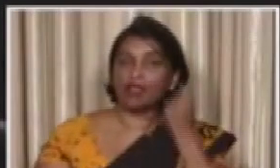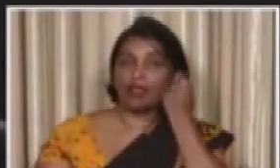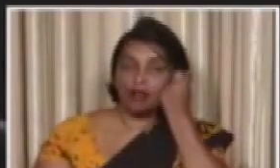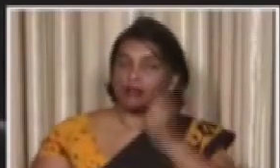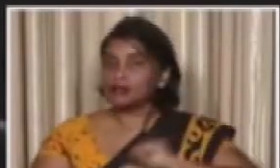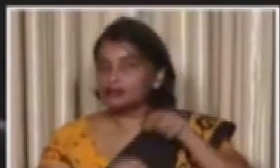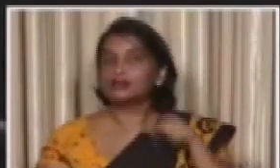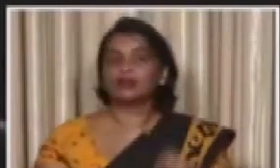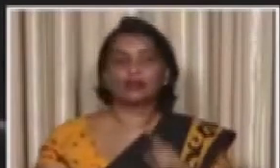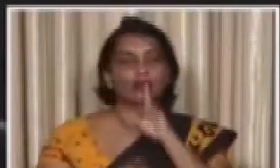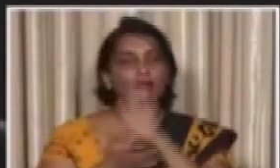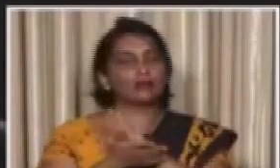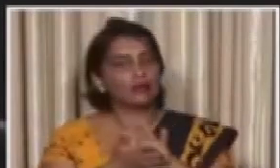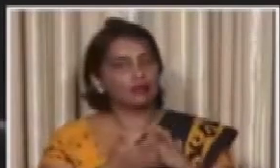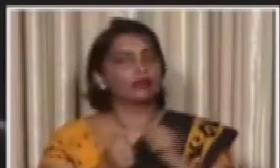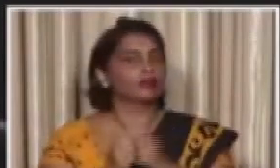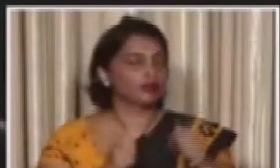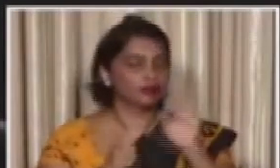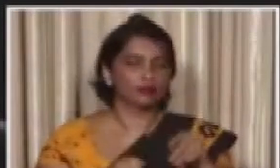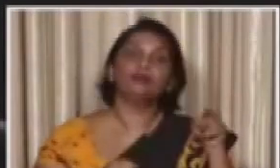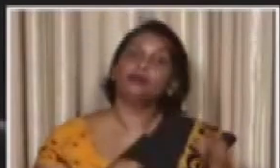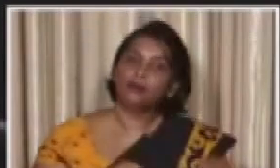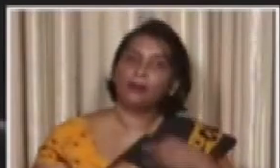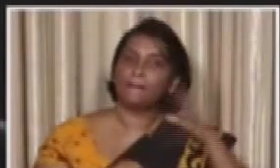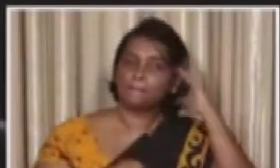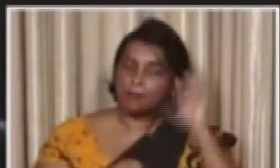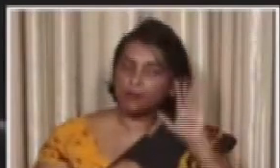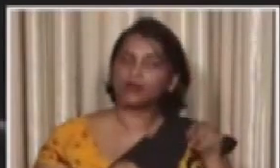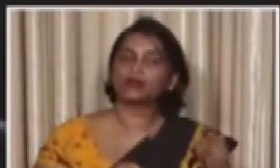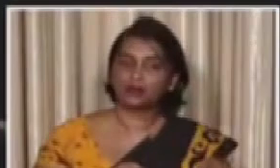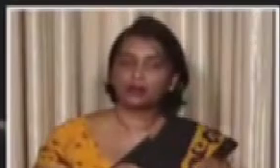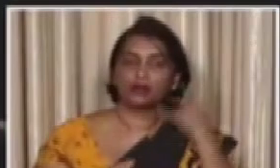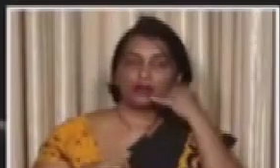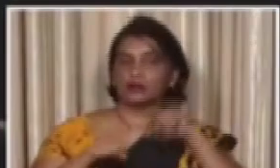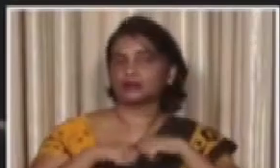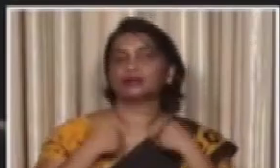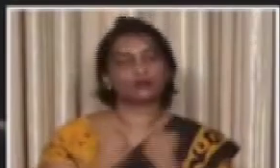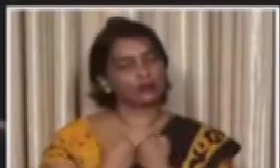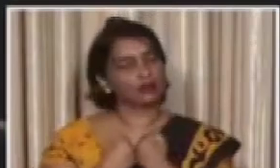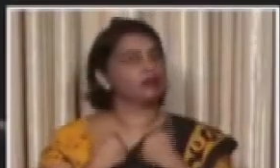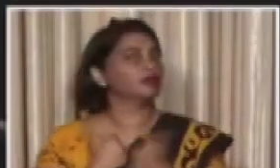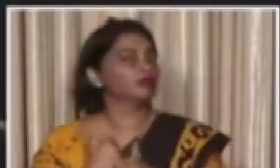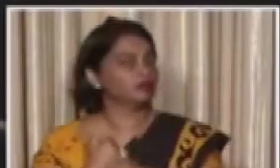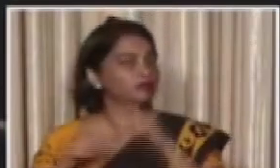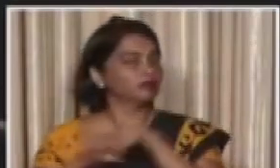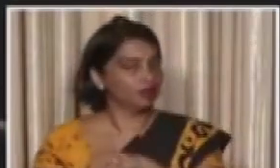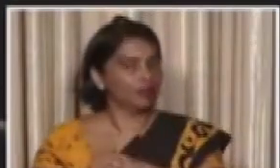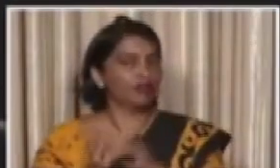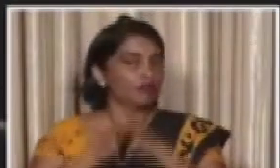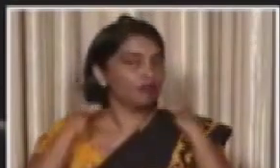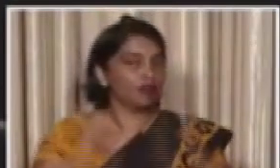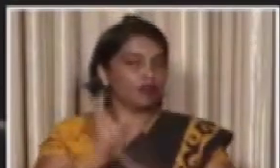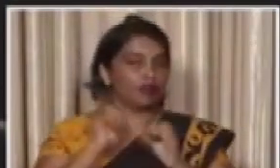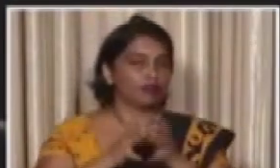අරගලය නිහඬ අරගලයක් බවට පත් වුණා. එහි ප්‍රතිඵලය වුණේ සමගි ජන බලවේගය නිර්මාණය කොට බහුතර